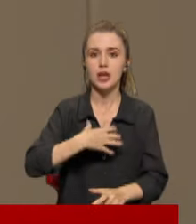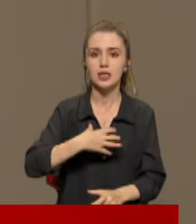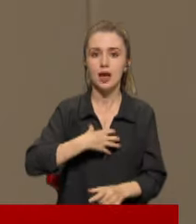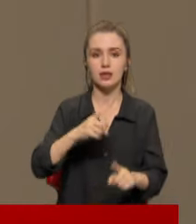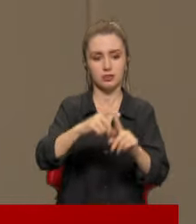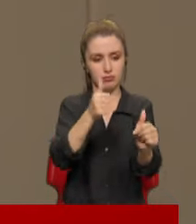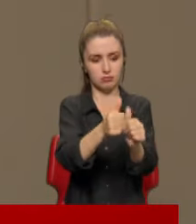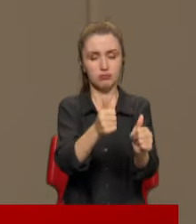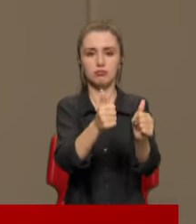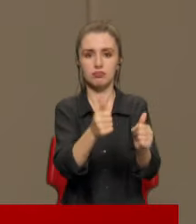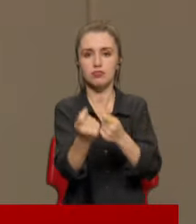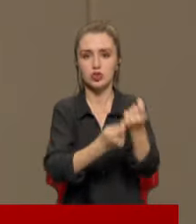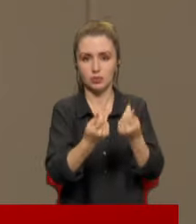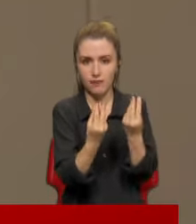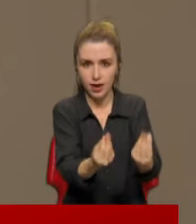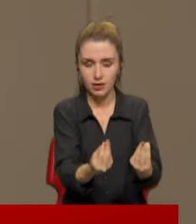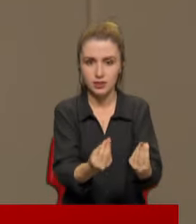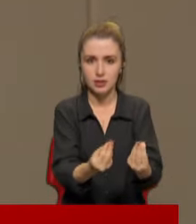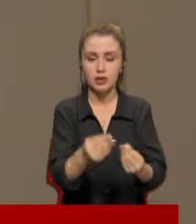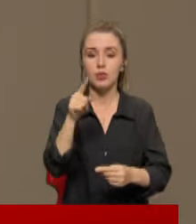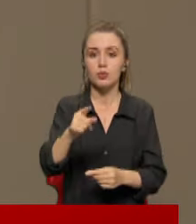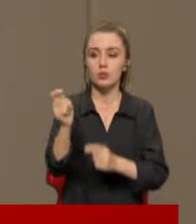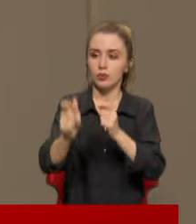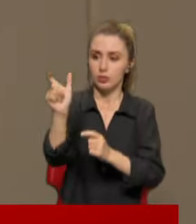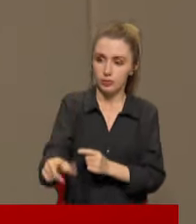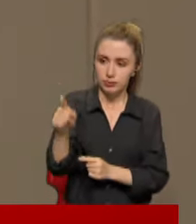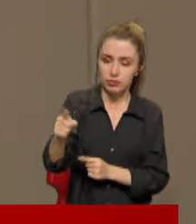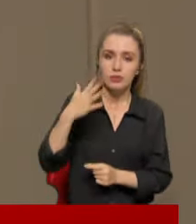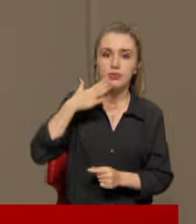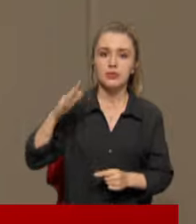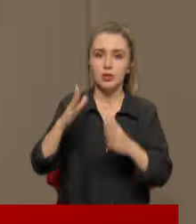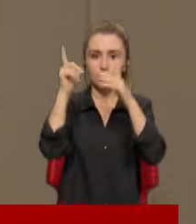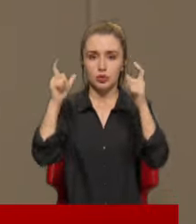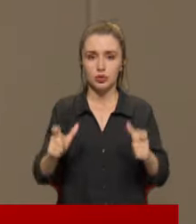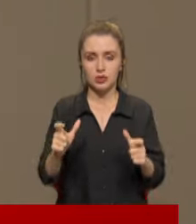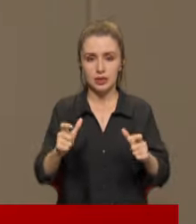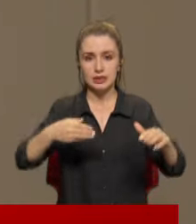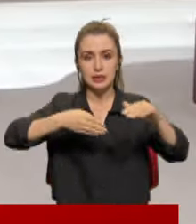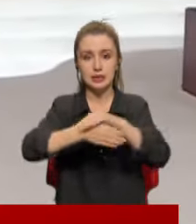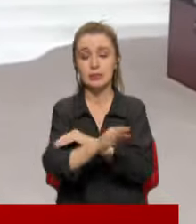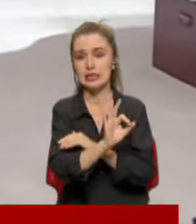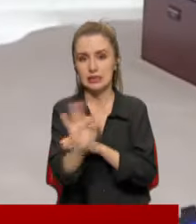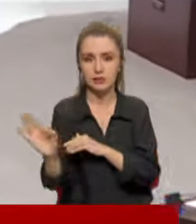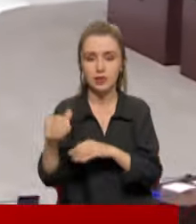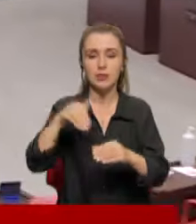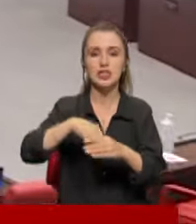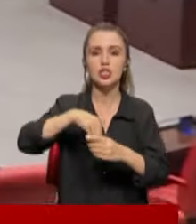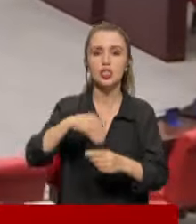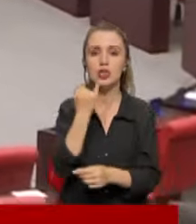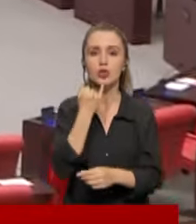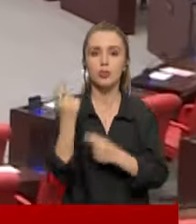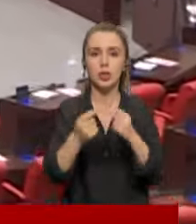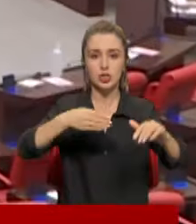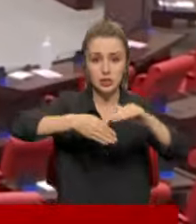danışmanınız olarak çalıştırdığınız BH isimli personelin Denizli Büyükşehir'in kapısından hiç girmedi. Mecliste torpille işe